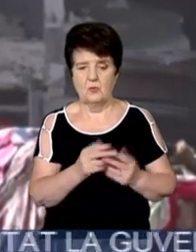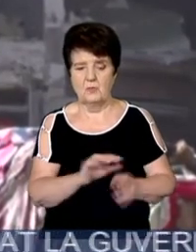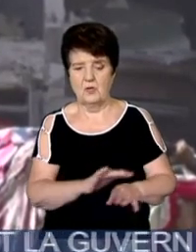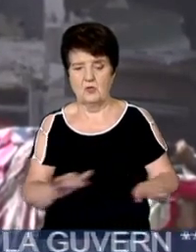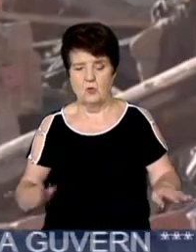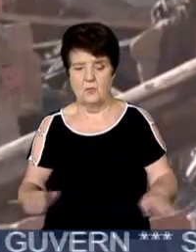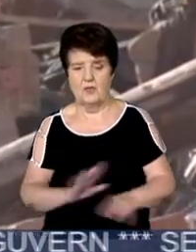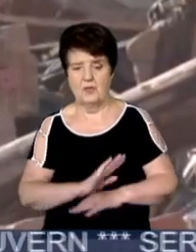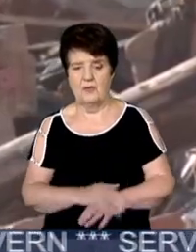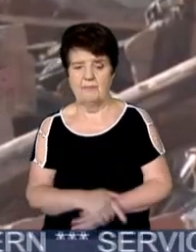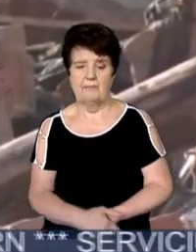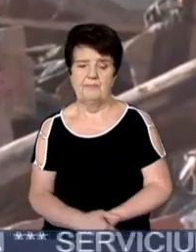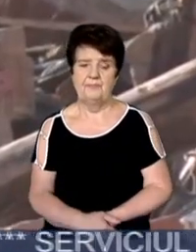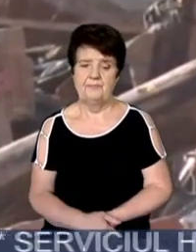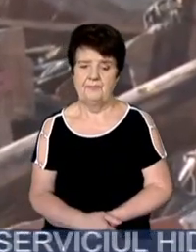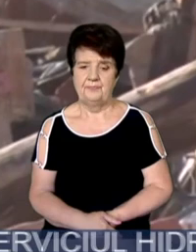copii.